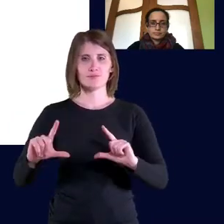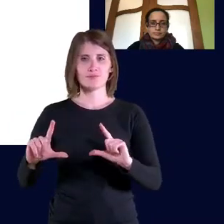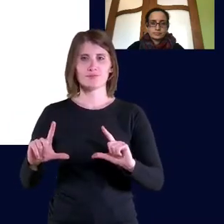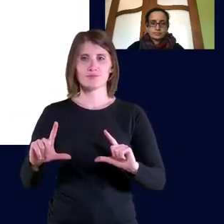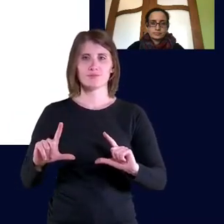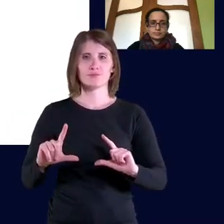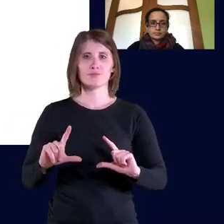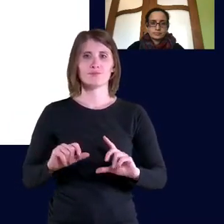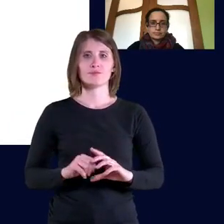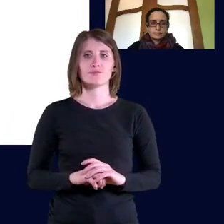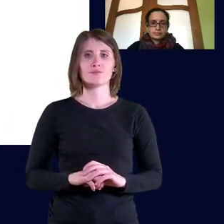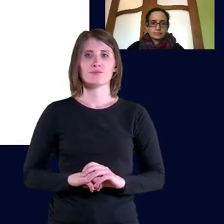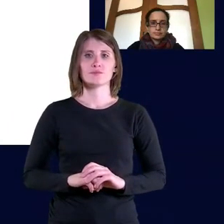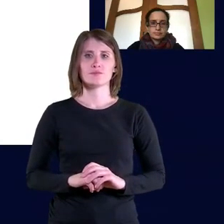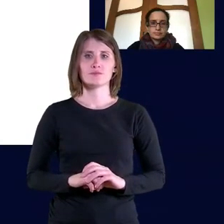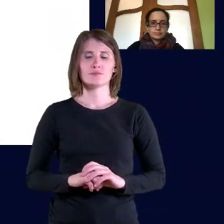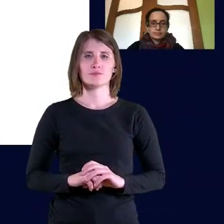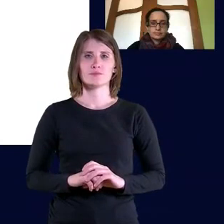pytamy.pl